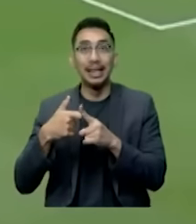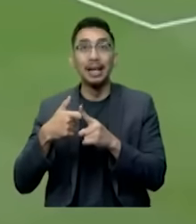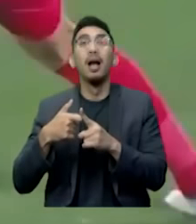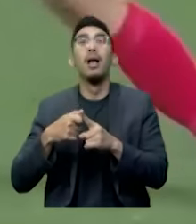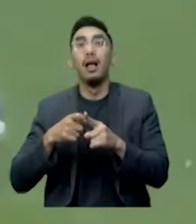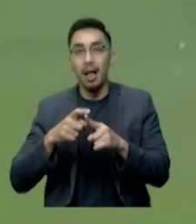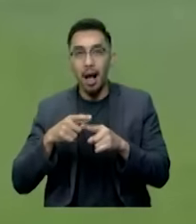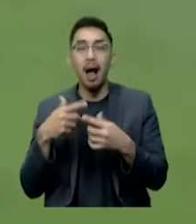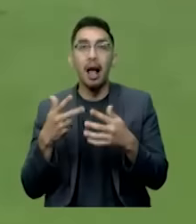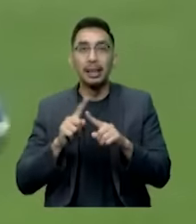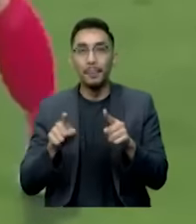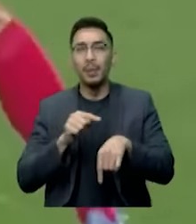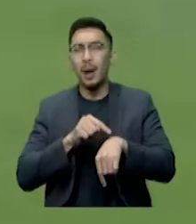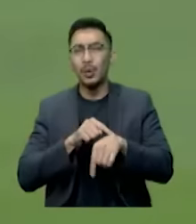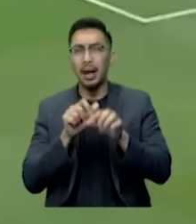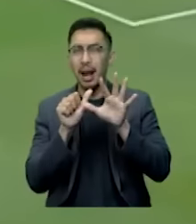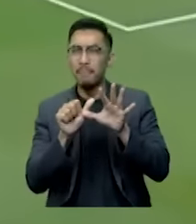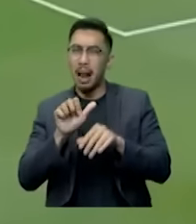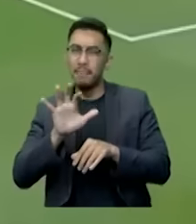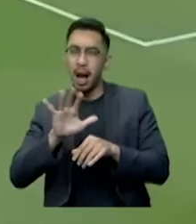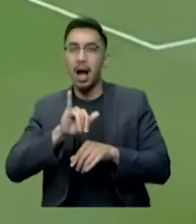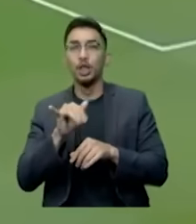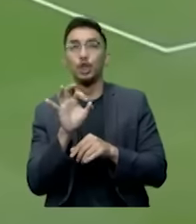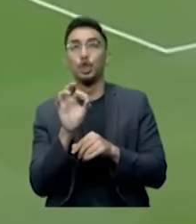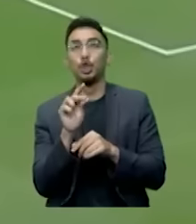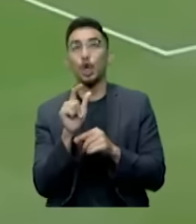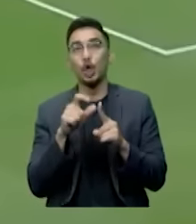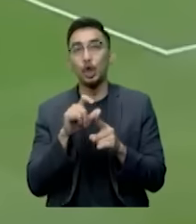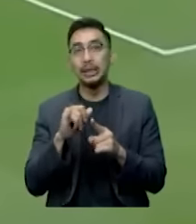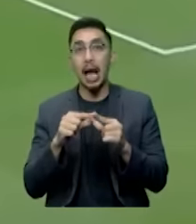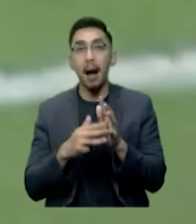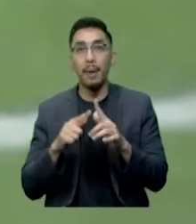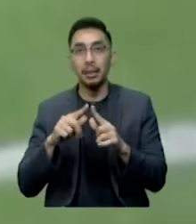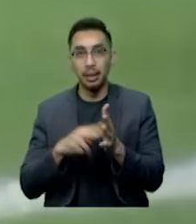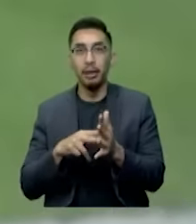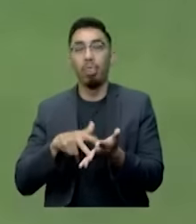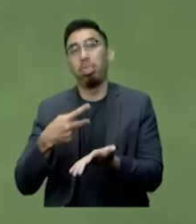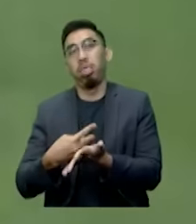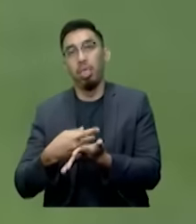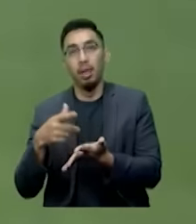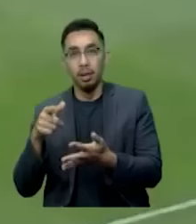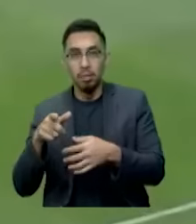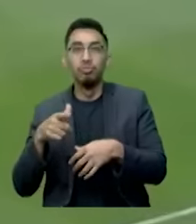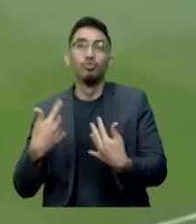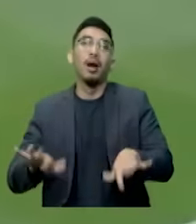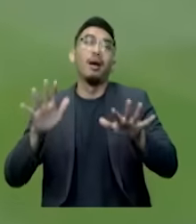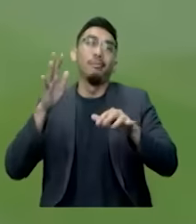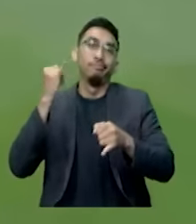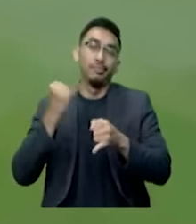Vietnam diwarnai insiden di menit ke-65. Jordi Amat tergeletak di lapangan hingga babak kedua berakhir, skor pun tidak